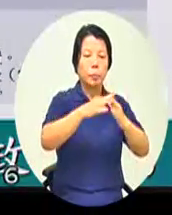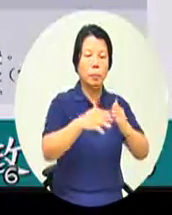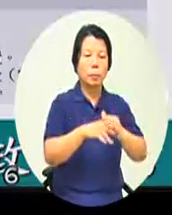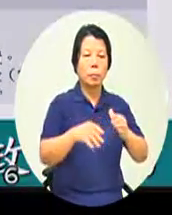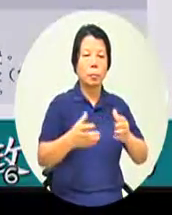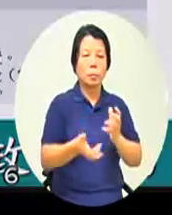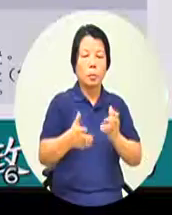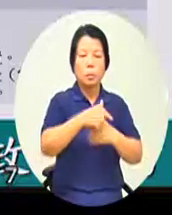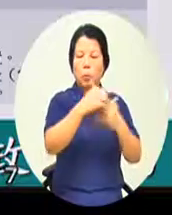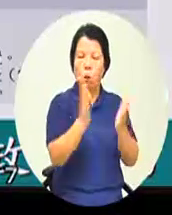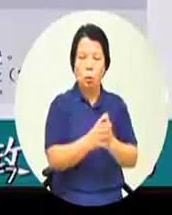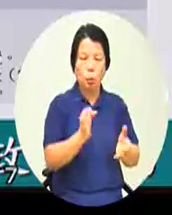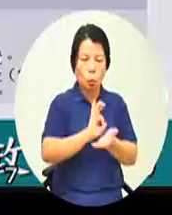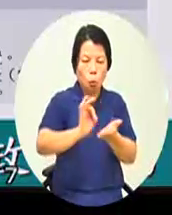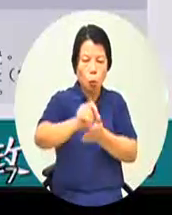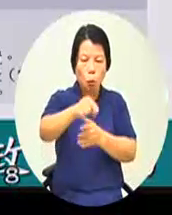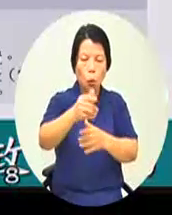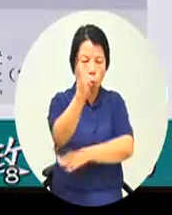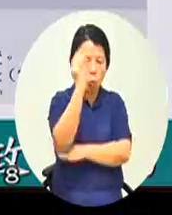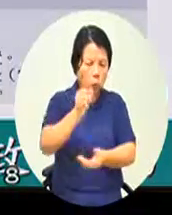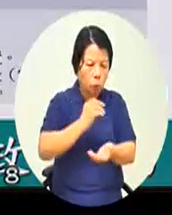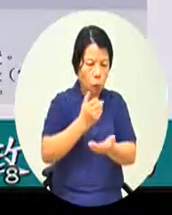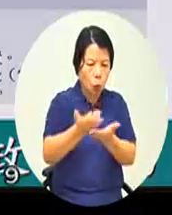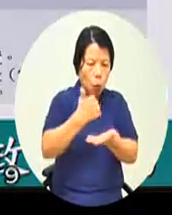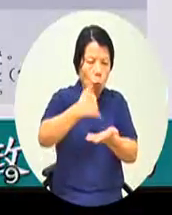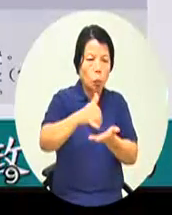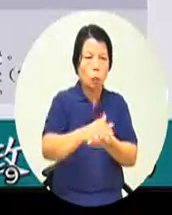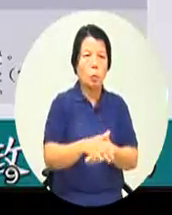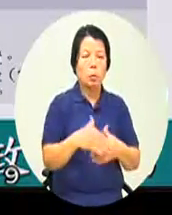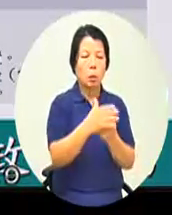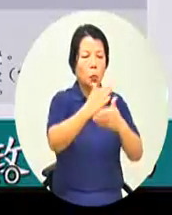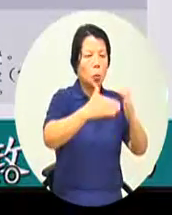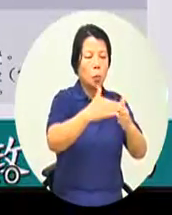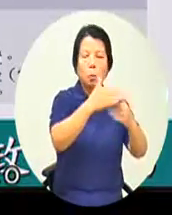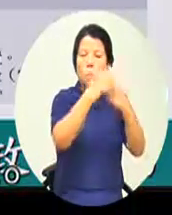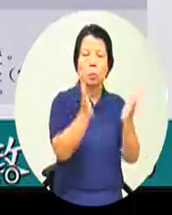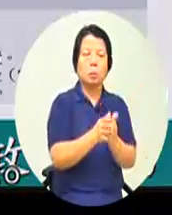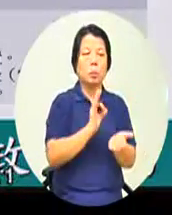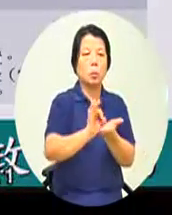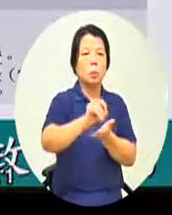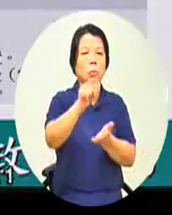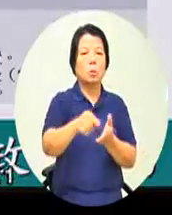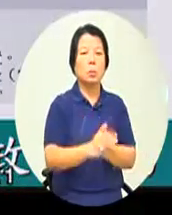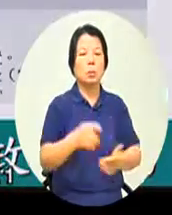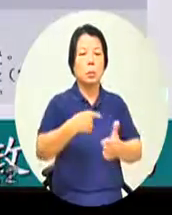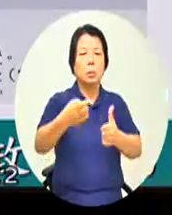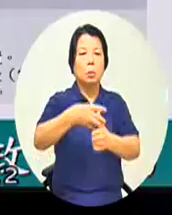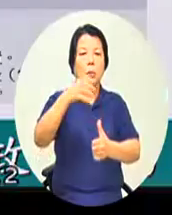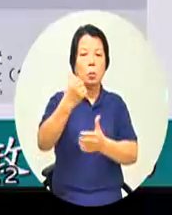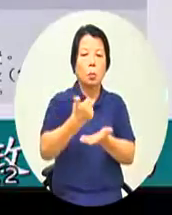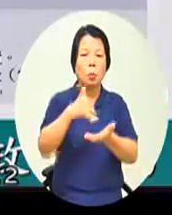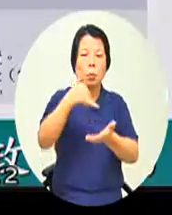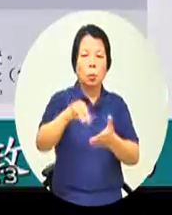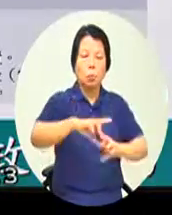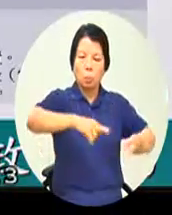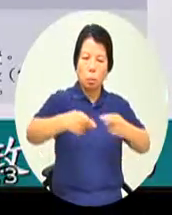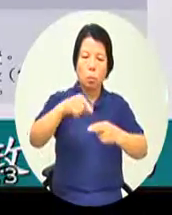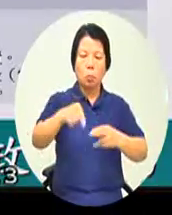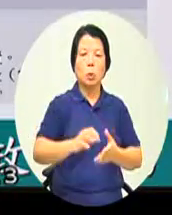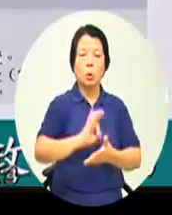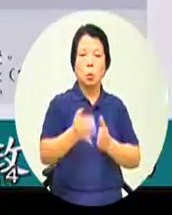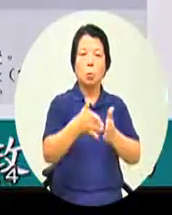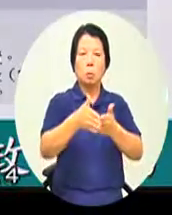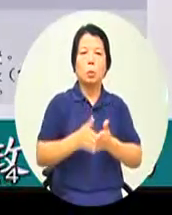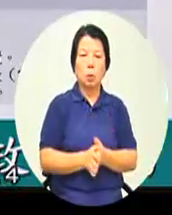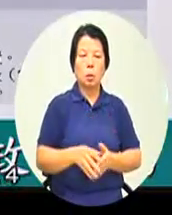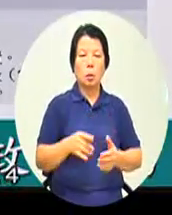务预算啊。学校哪一个地方不是用公务预算，我们的教育局编的预算去做修理的呢？为什么